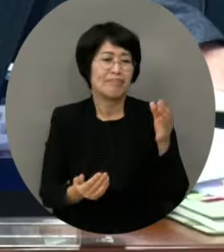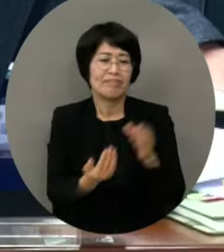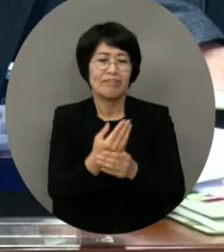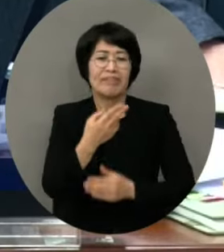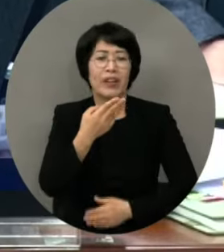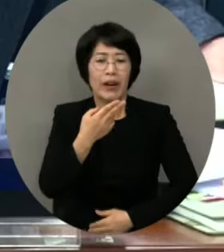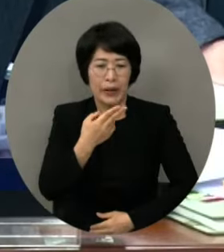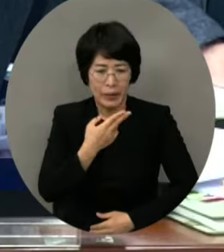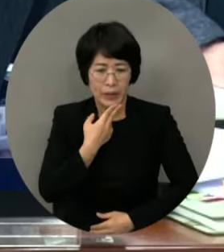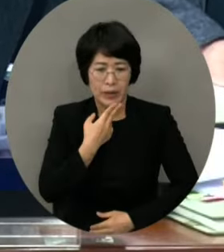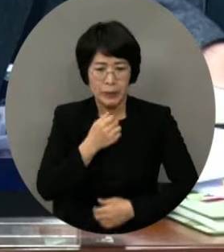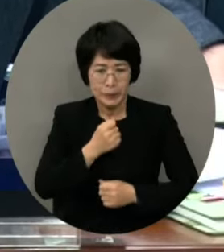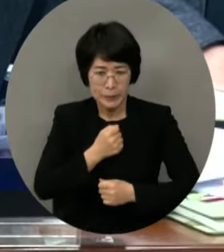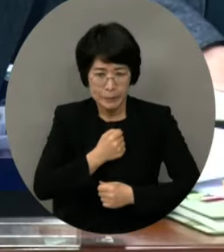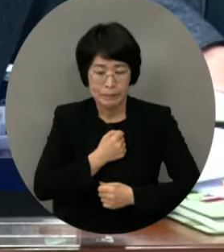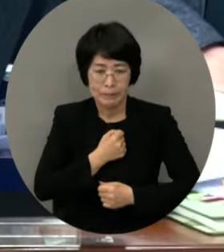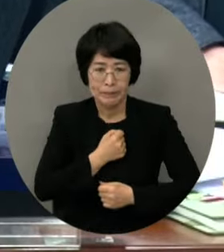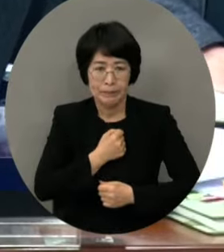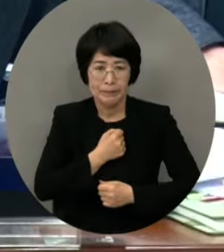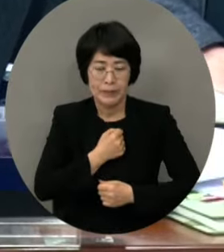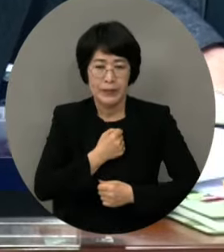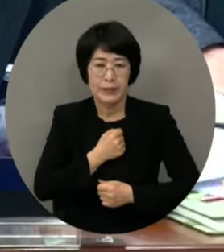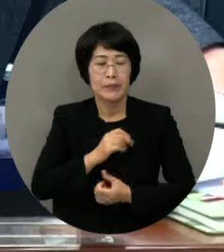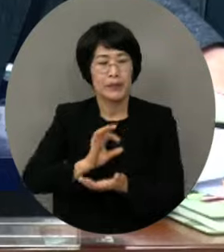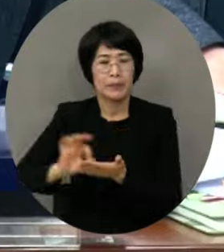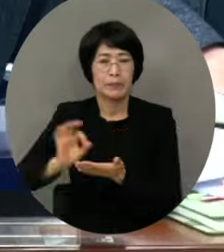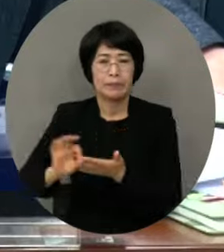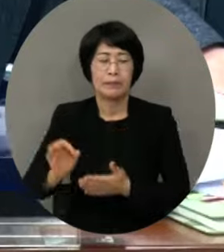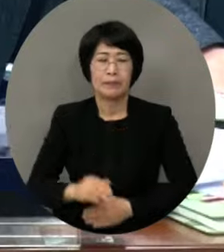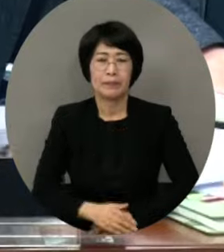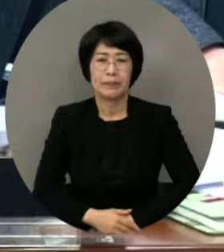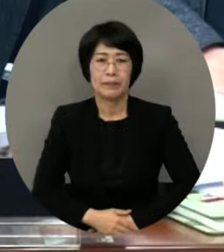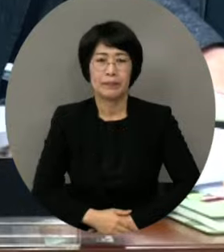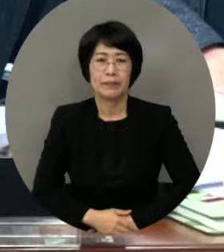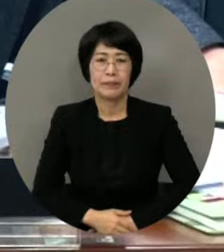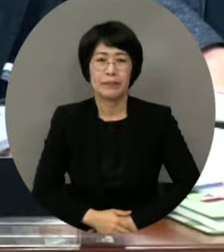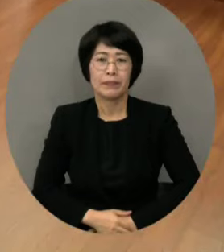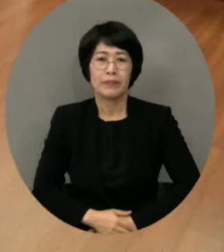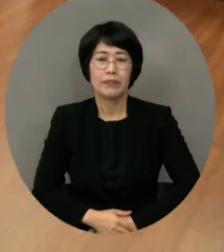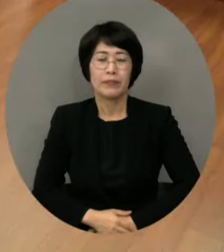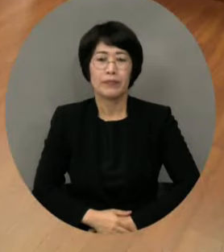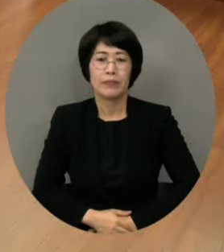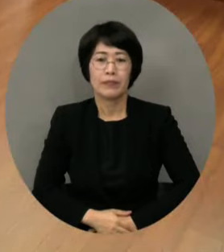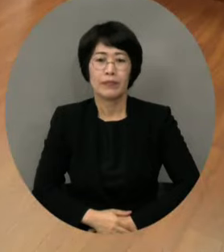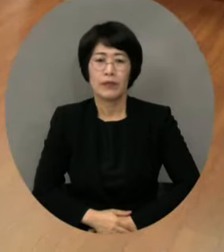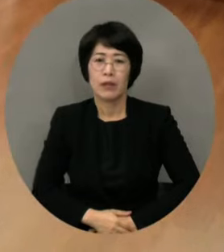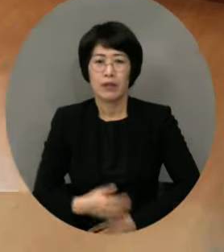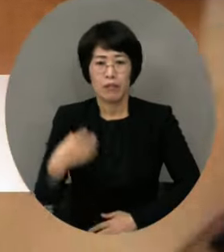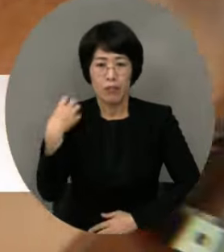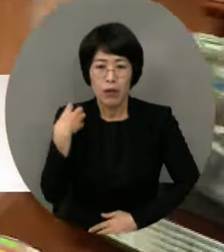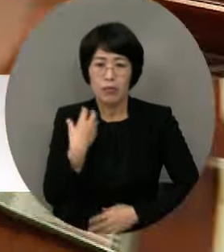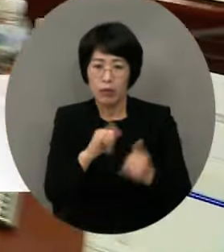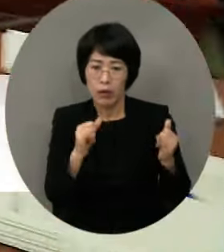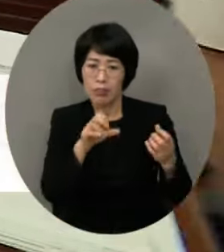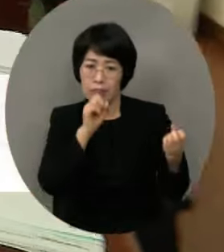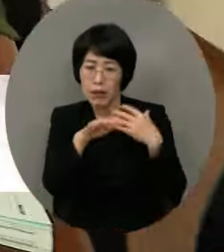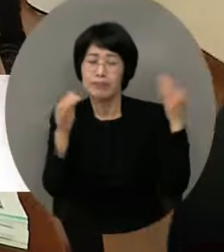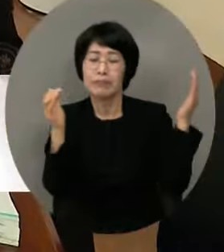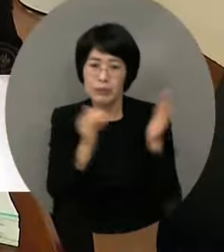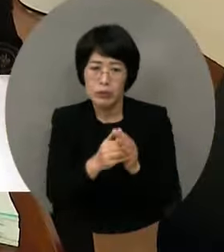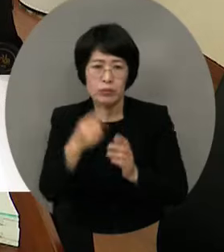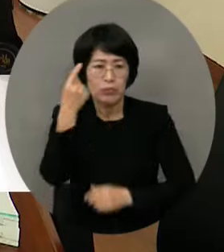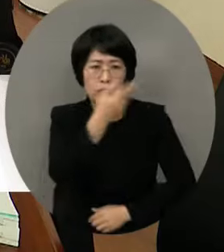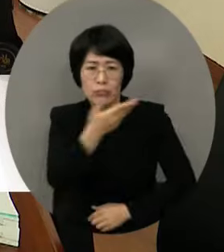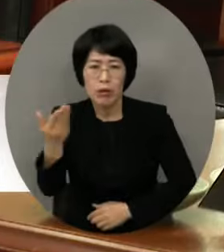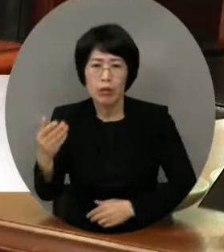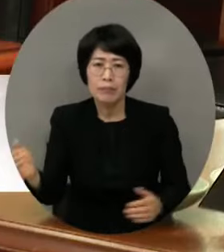일이 좀 발생되지 않도록 이렇게 해 나가도록 그렇게 하겠습니다. 담당 부서의 답변을 끝으로 질의가 끝나는